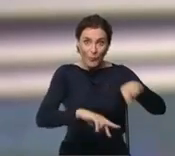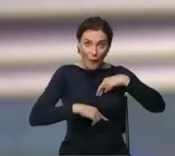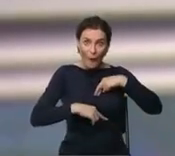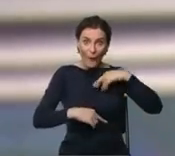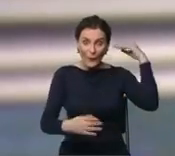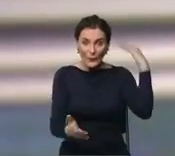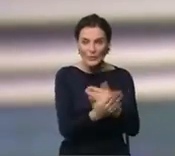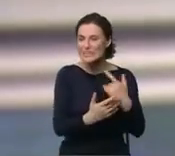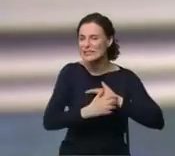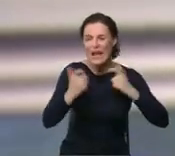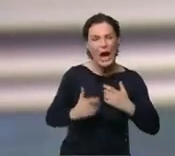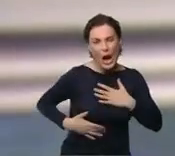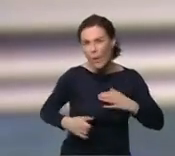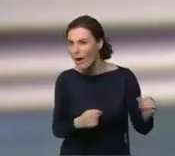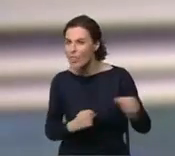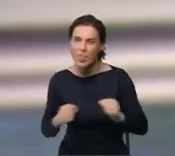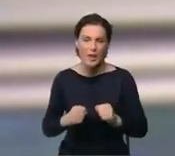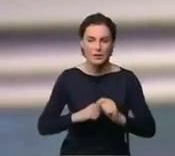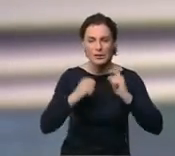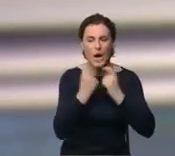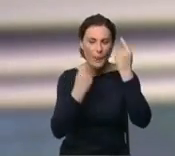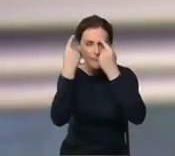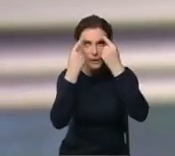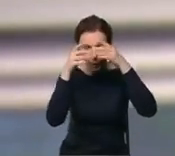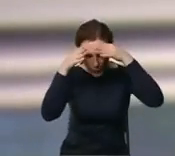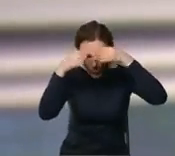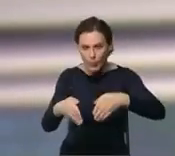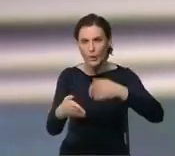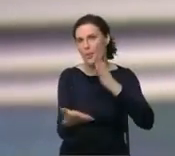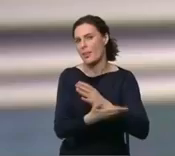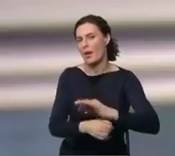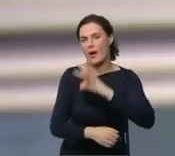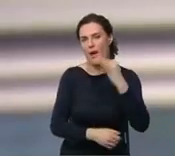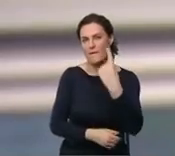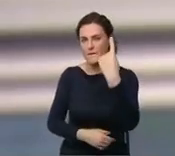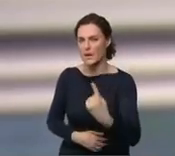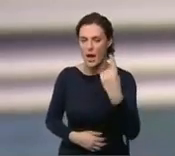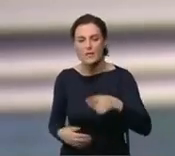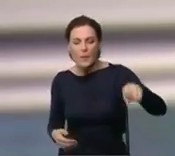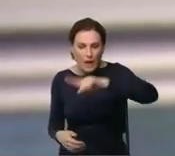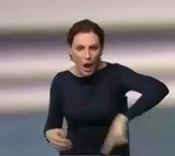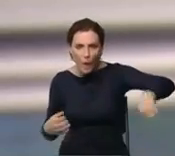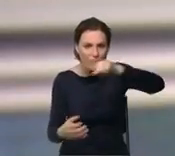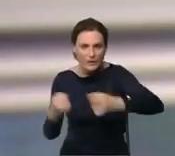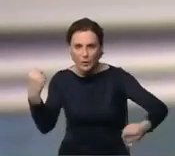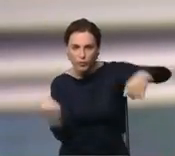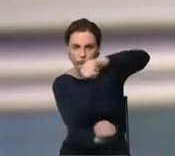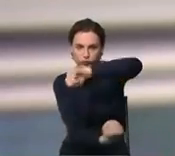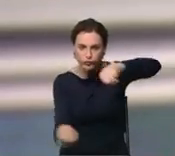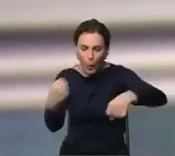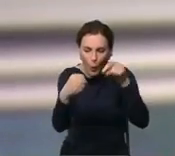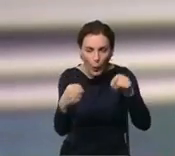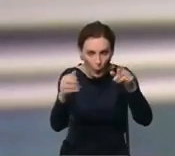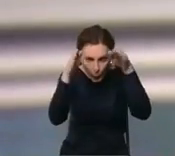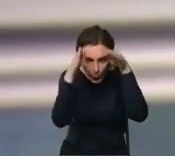no, moja cała energia, moje całe jakby myśli są związane z kierownicą i z kręceniem